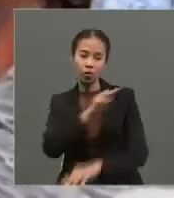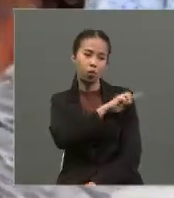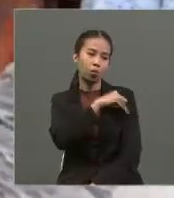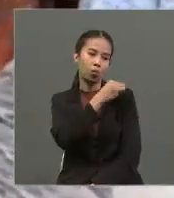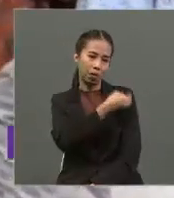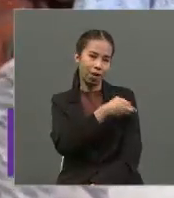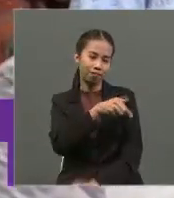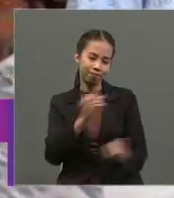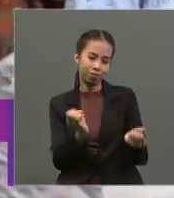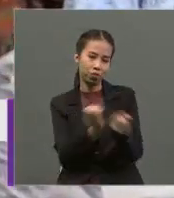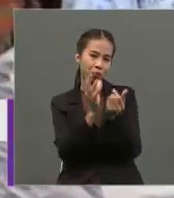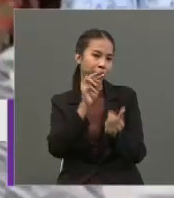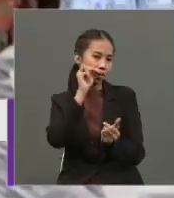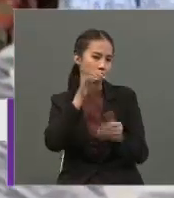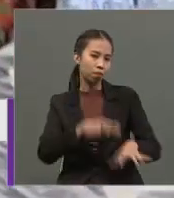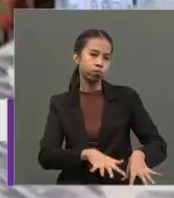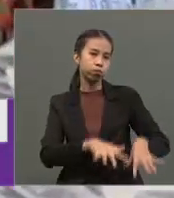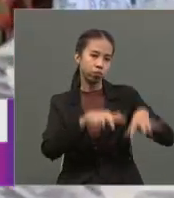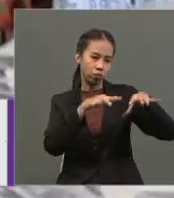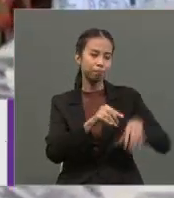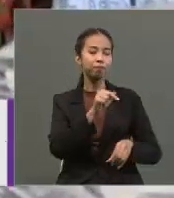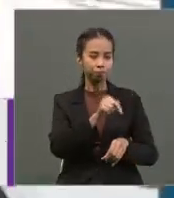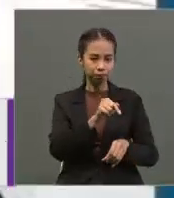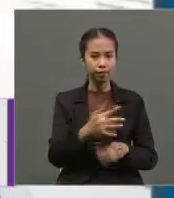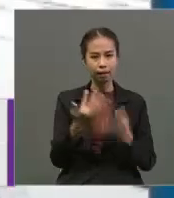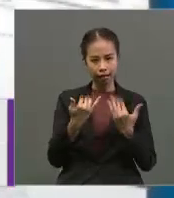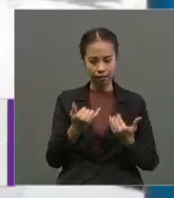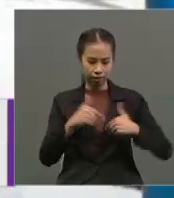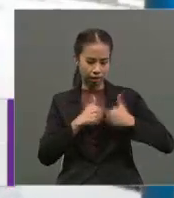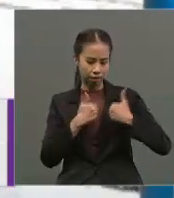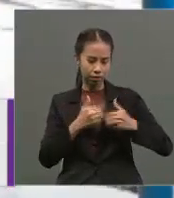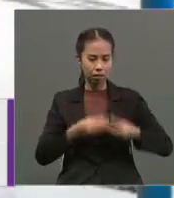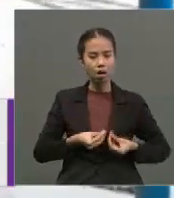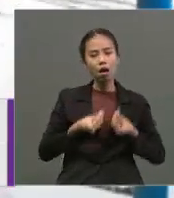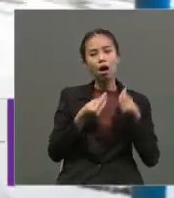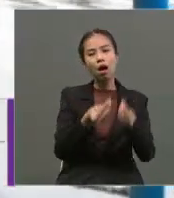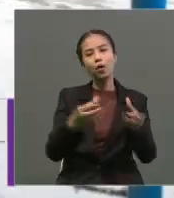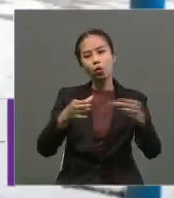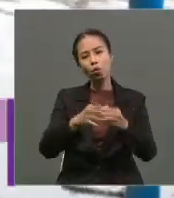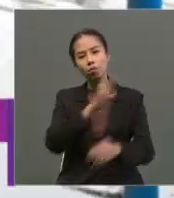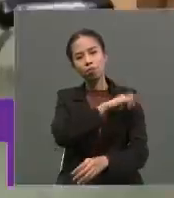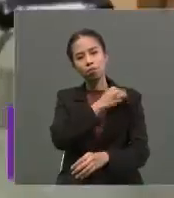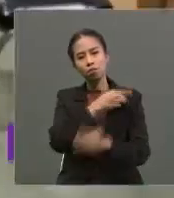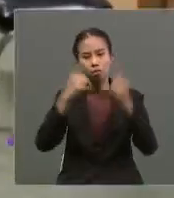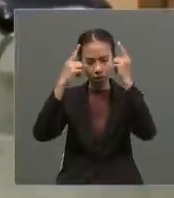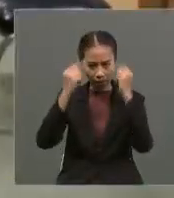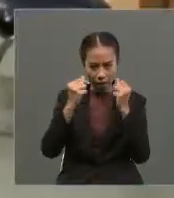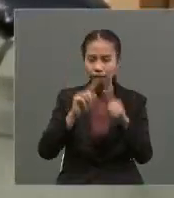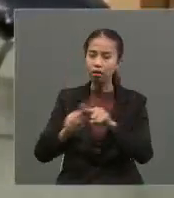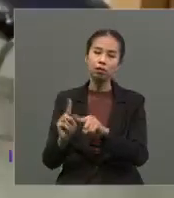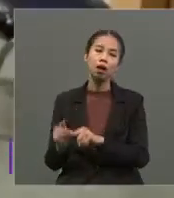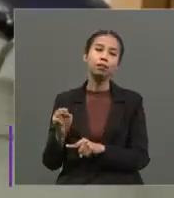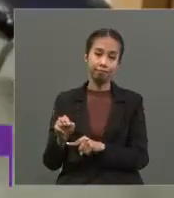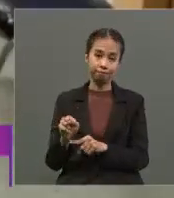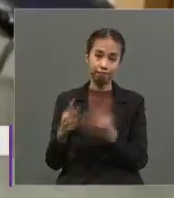ยาบาลยะริ่งที่ถูกน้ำในคลองล้นเข้าท่วมและก็พร้อมให้กำลังใจบุคลากรทางการแพทย์และผู้ที่มารับบริการนะครับ